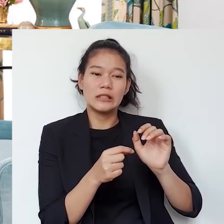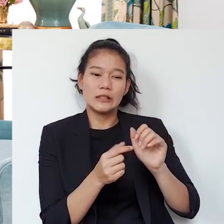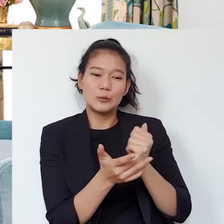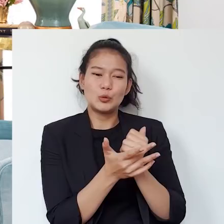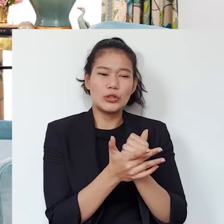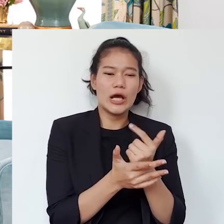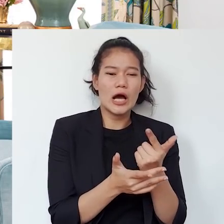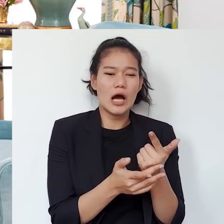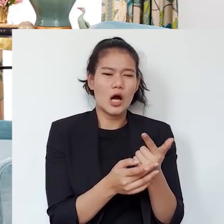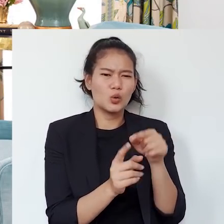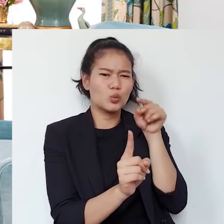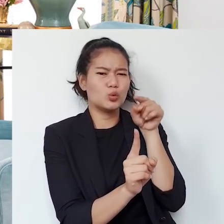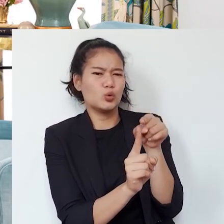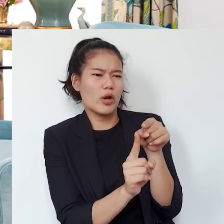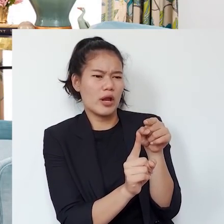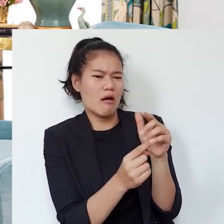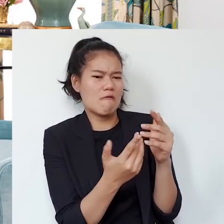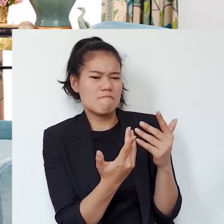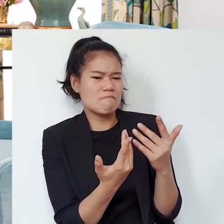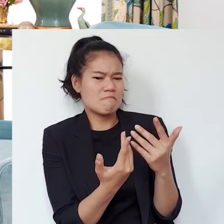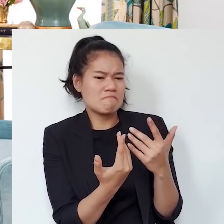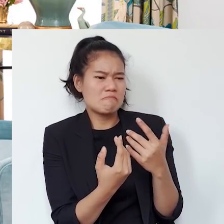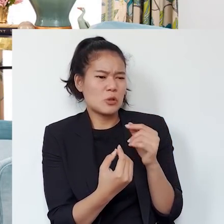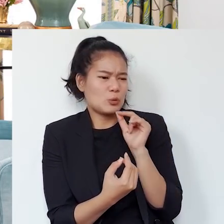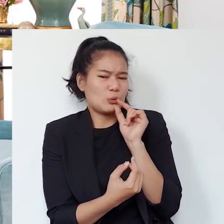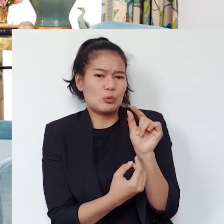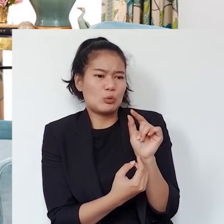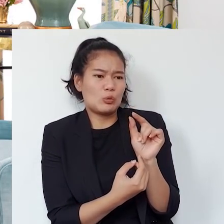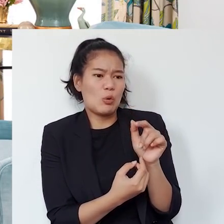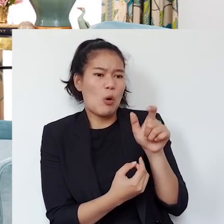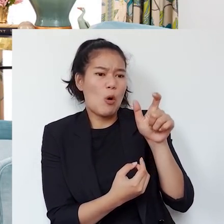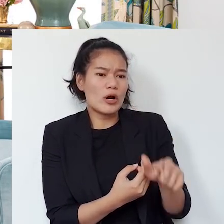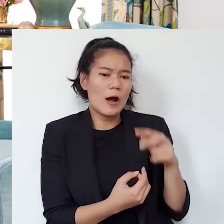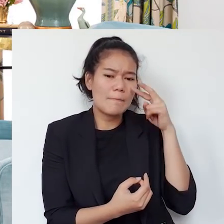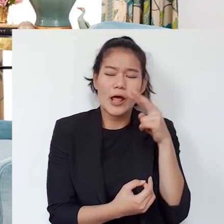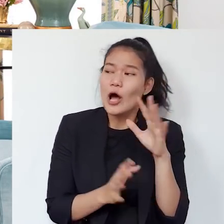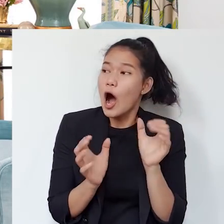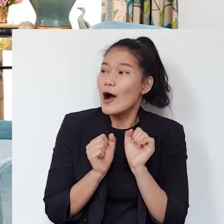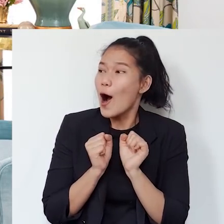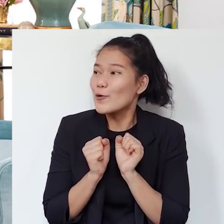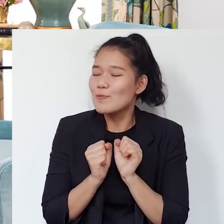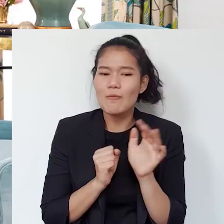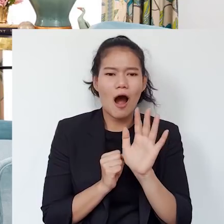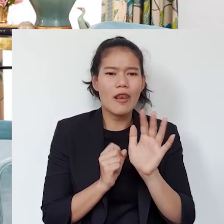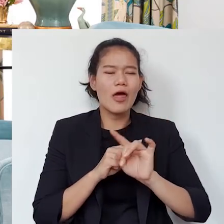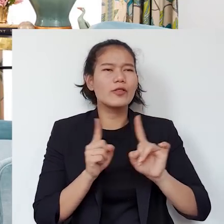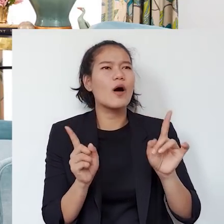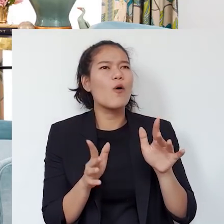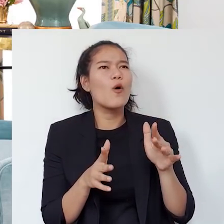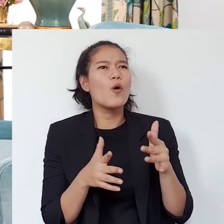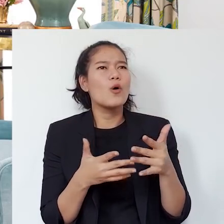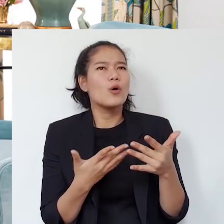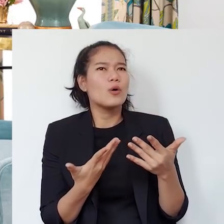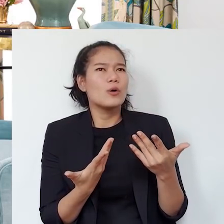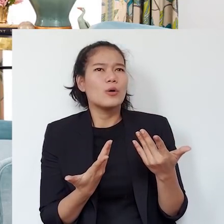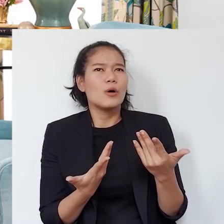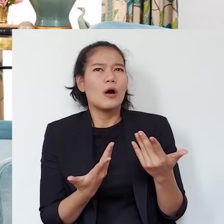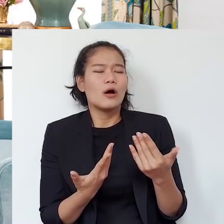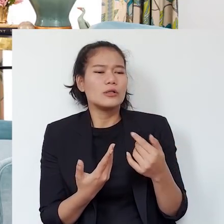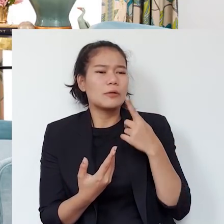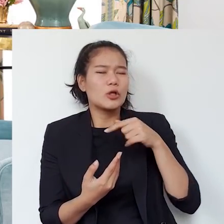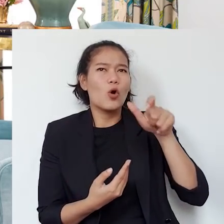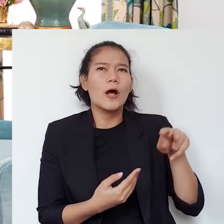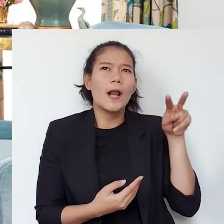kemudian semata-mata tujuannya adalah untuk orang kagum kepadanya. Atau untuk orang kemudian menjadi,